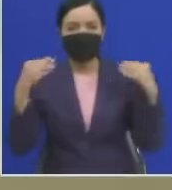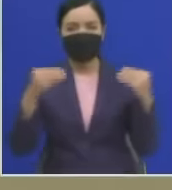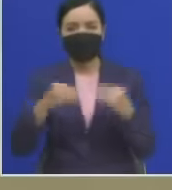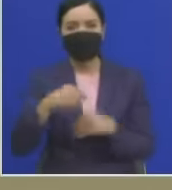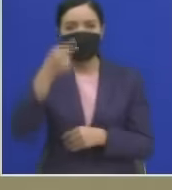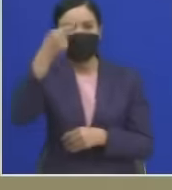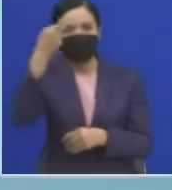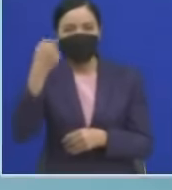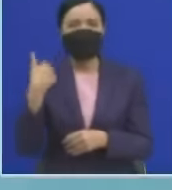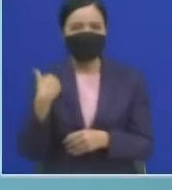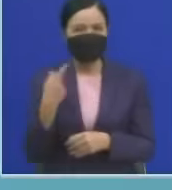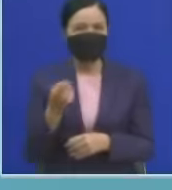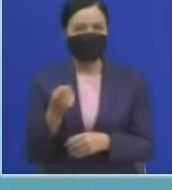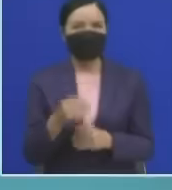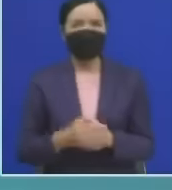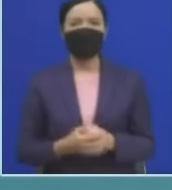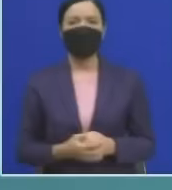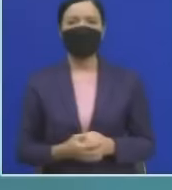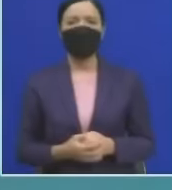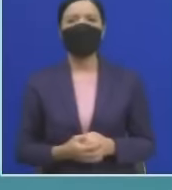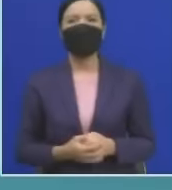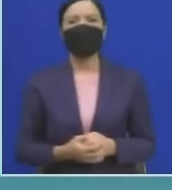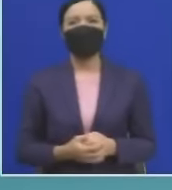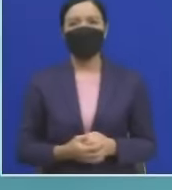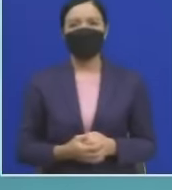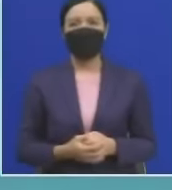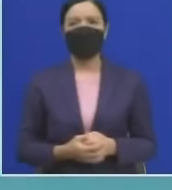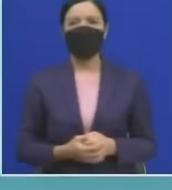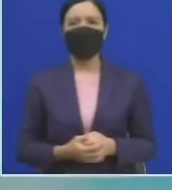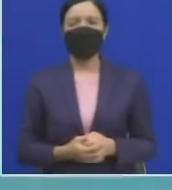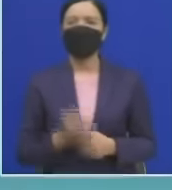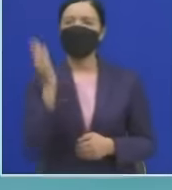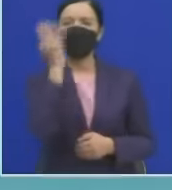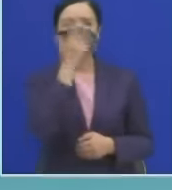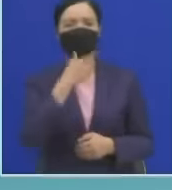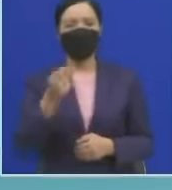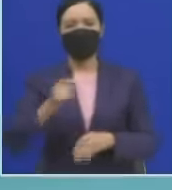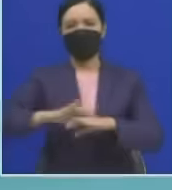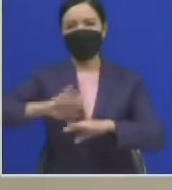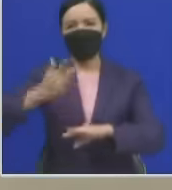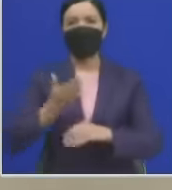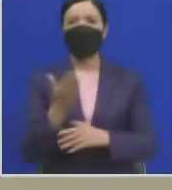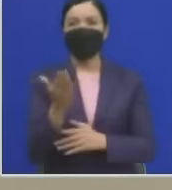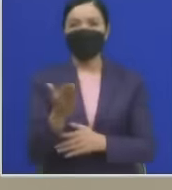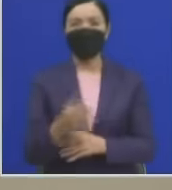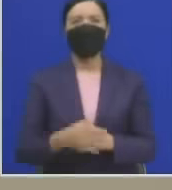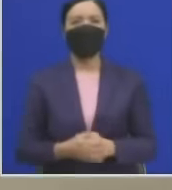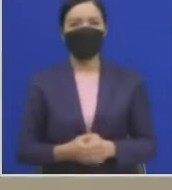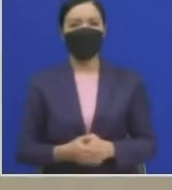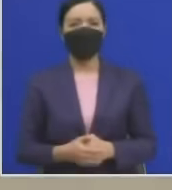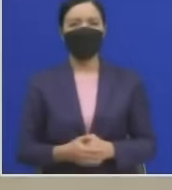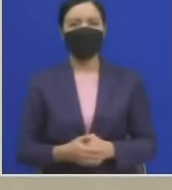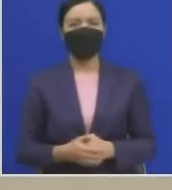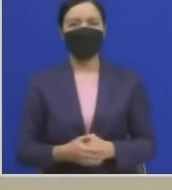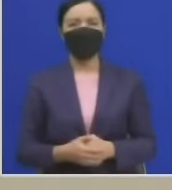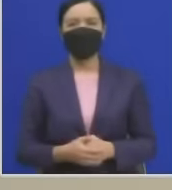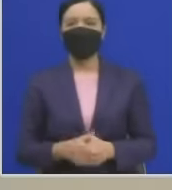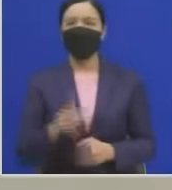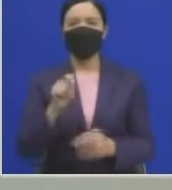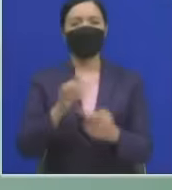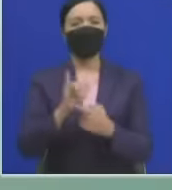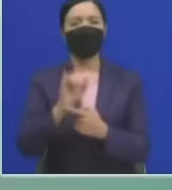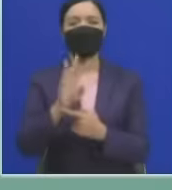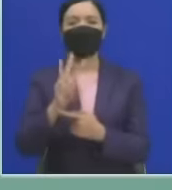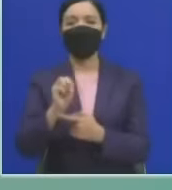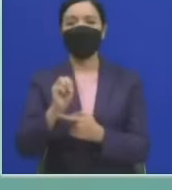มันยังมีอยู่ ค่ะ นี่แหละคือความอุดมสมบูรณ์คือความงดงามคืออัญมณีคืออัญม